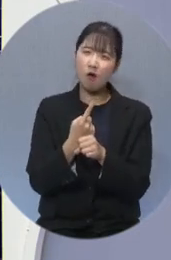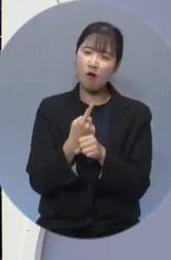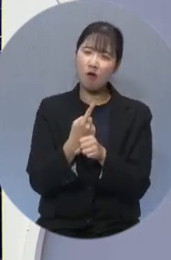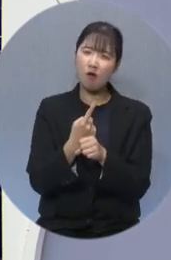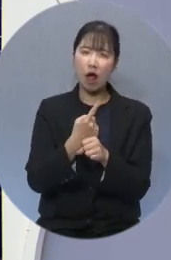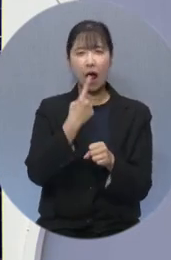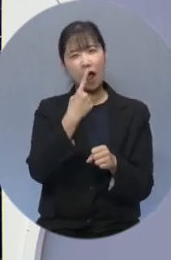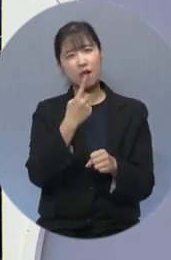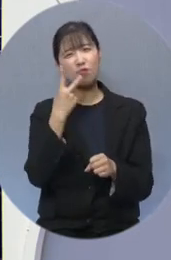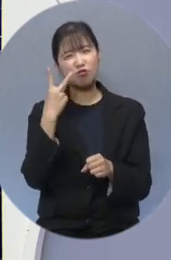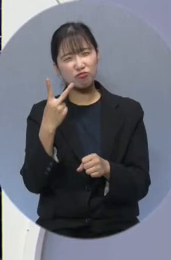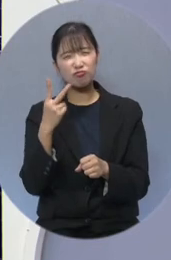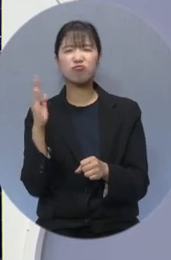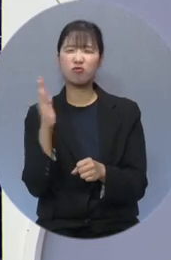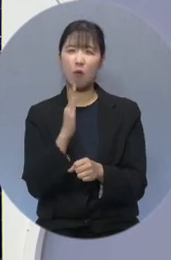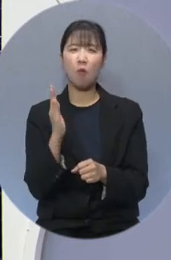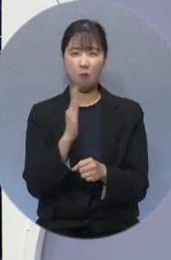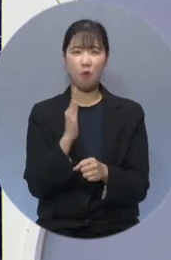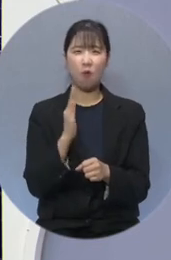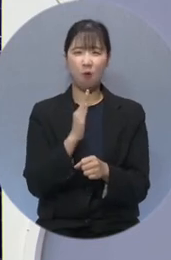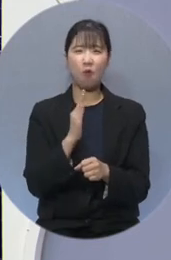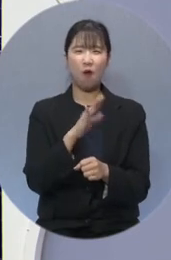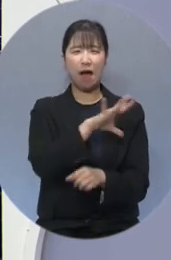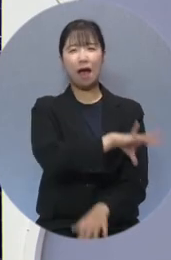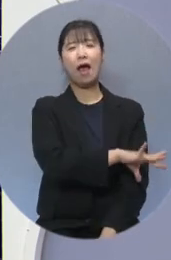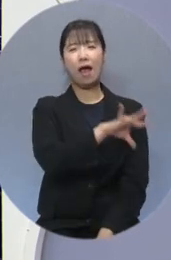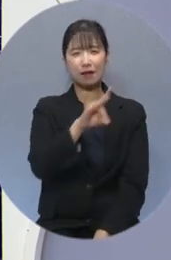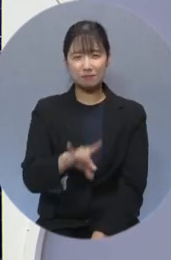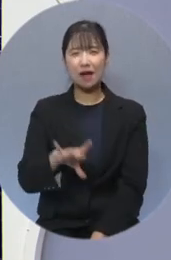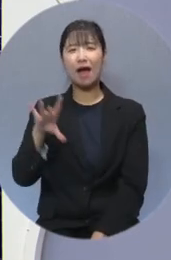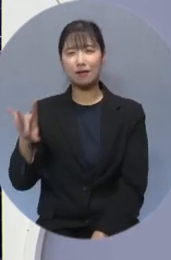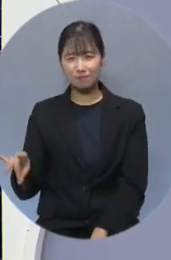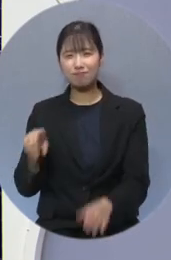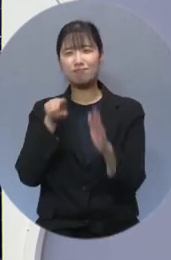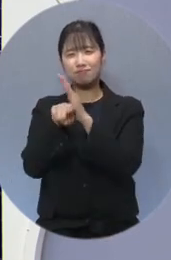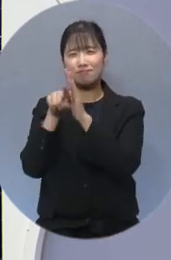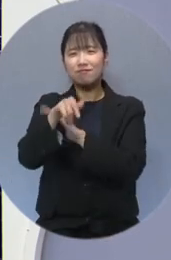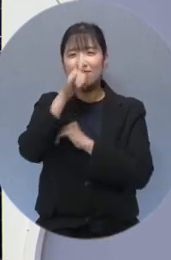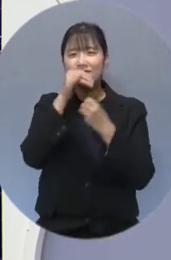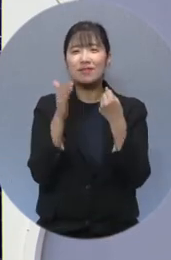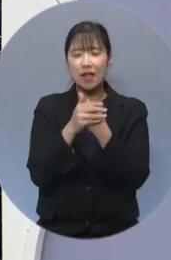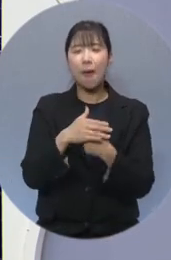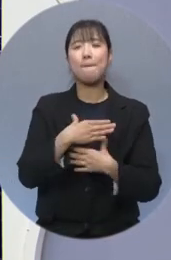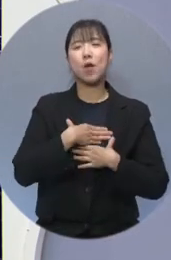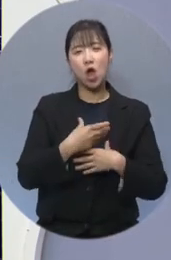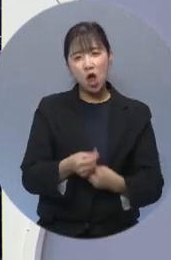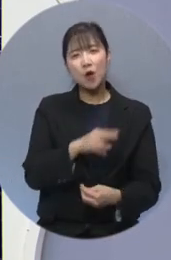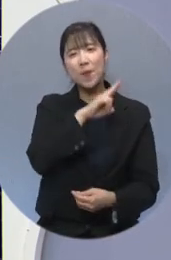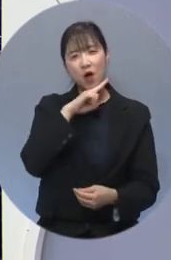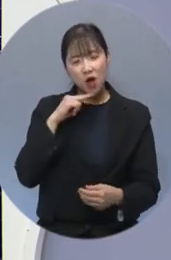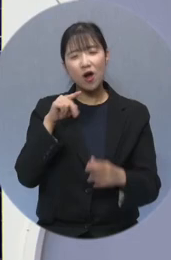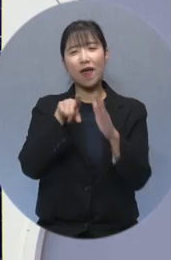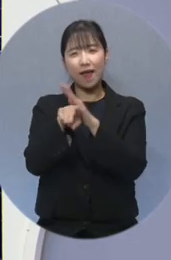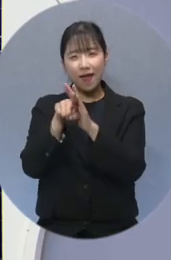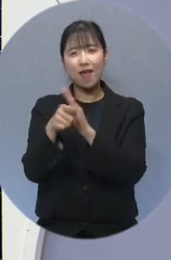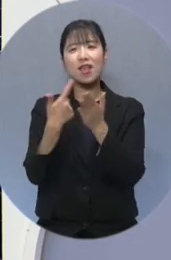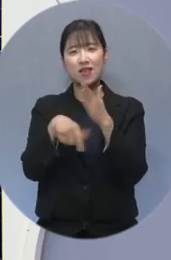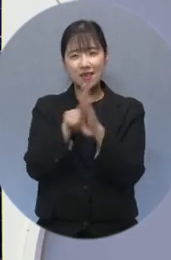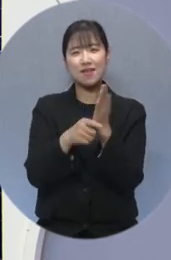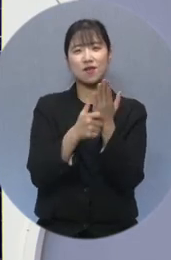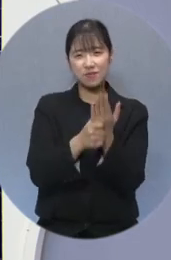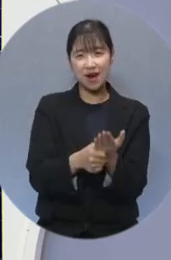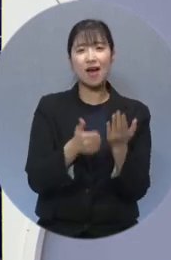사실은 뭐 한두 번 정도 드문드문 이렇게 가시는데 좀 이렇게 편하게 가실 수 있게